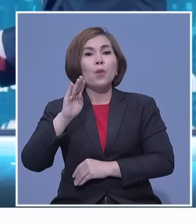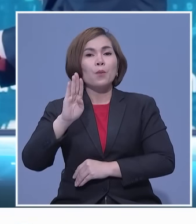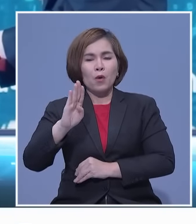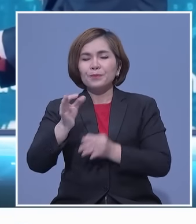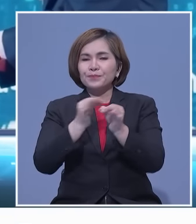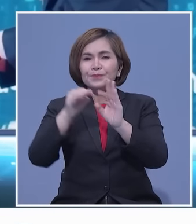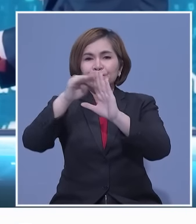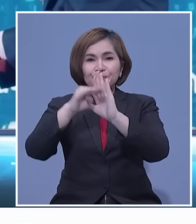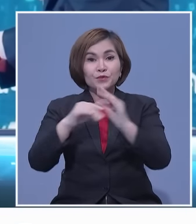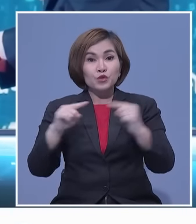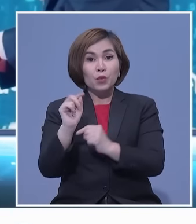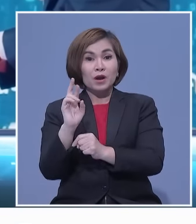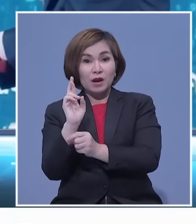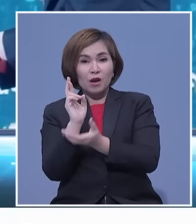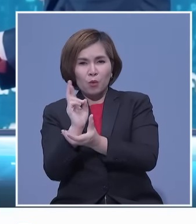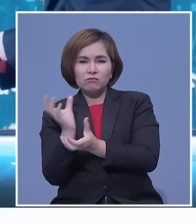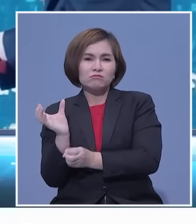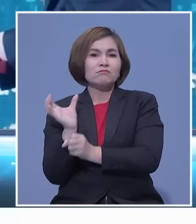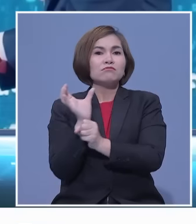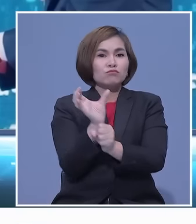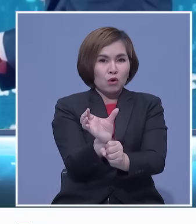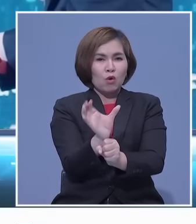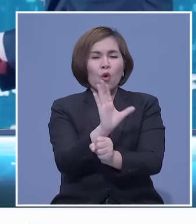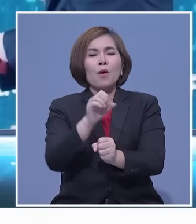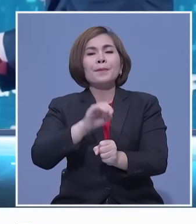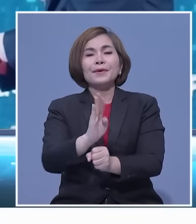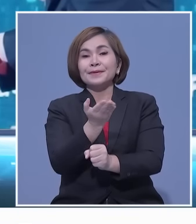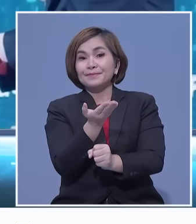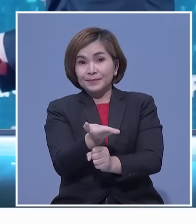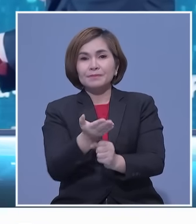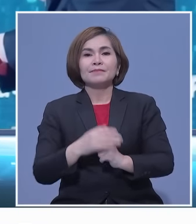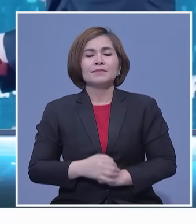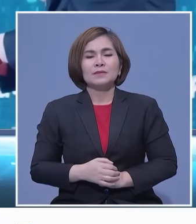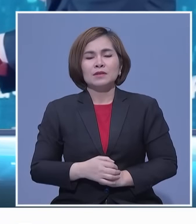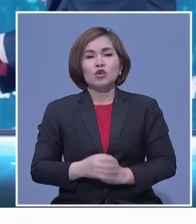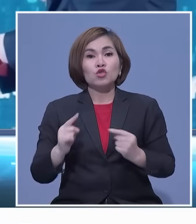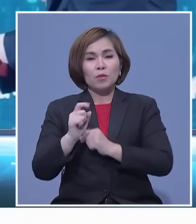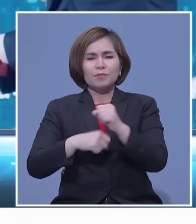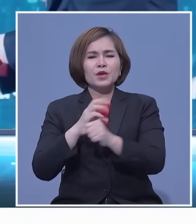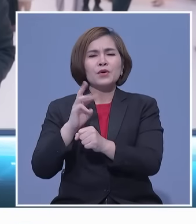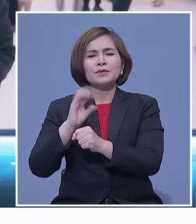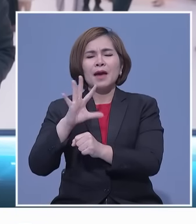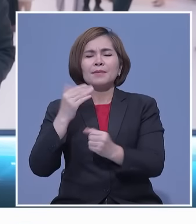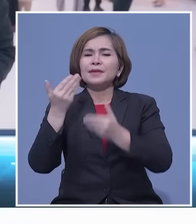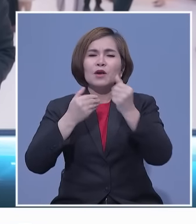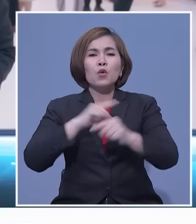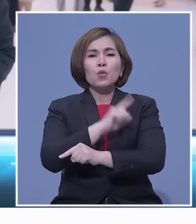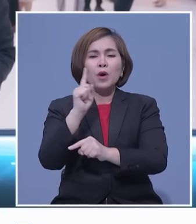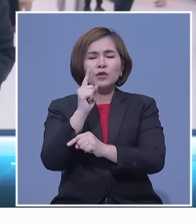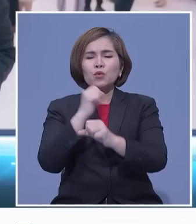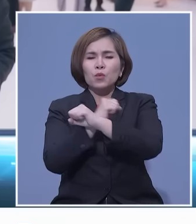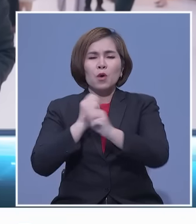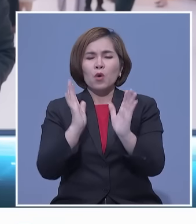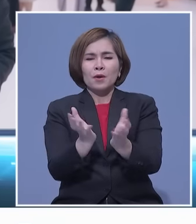แจงบอกว่าเรื่องการมอบโล่รางวัลให้กับผู้บริหารใหญ่ของบริษัทนี้บอกว่าการมอบโล่นี้เป็นกิจกรรมนึงของวันคุ้มครององผู้